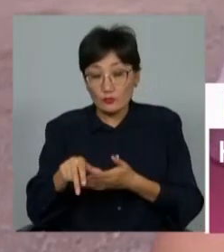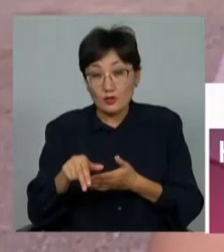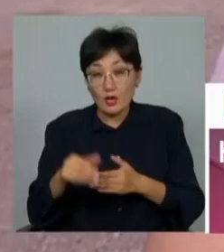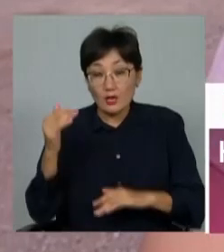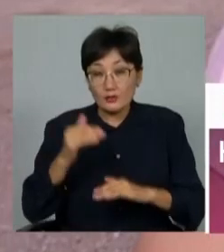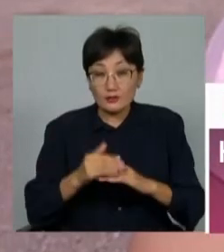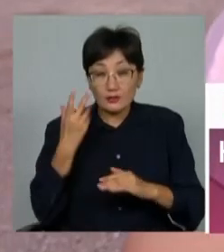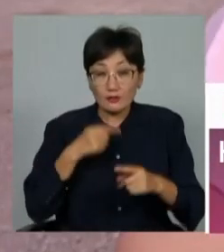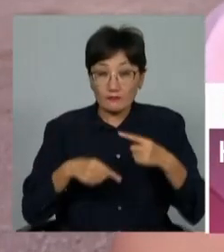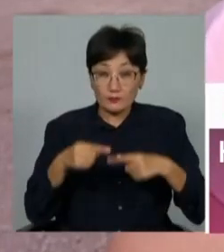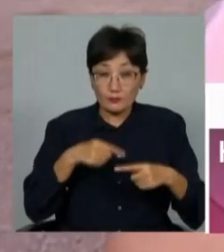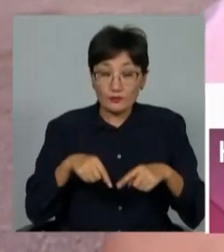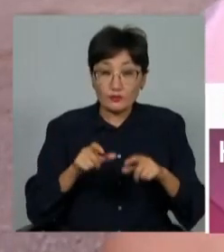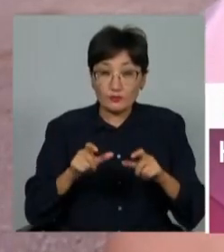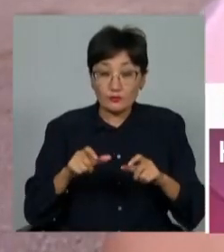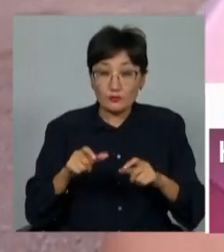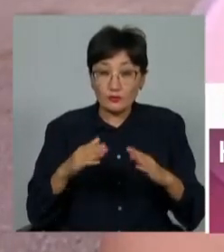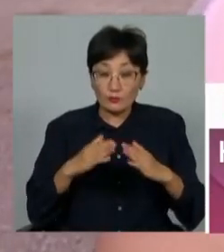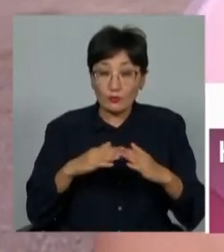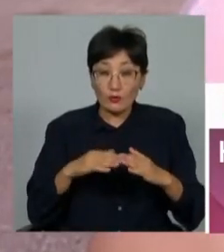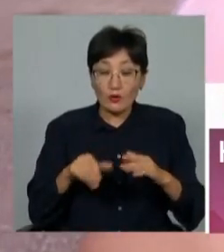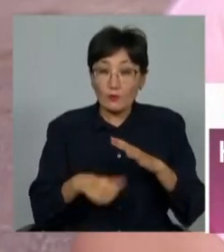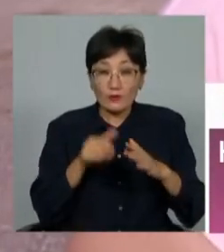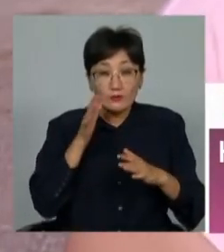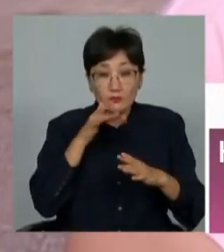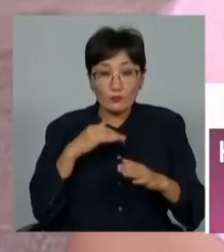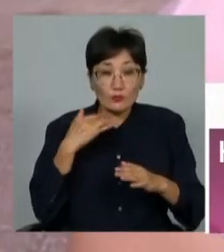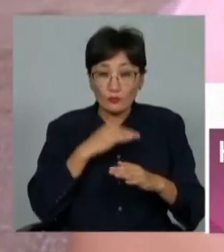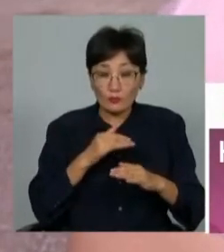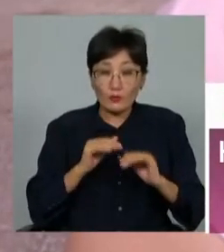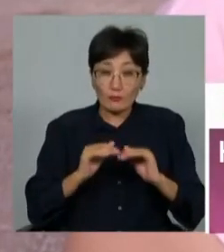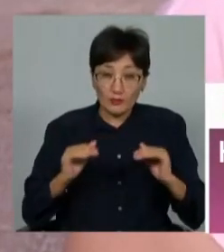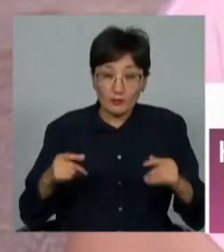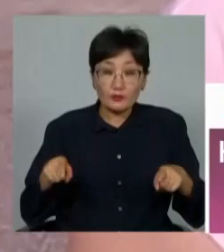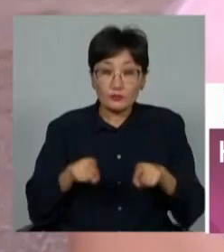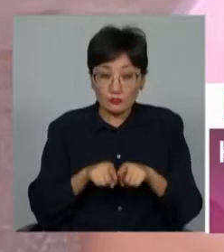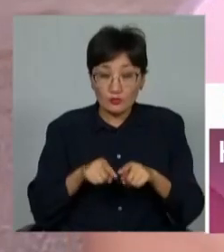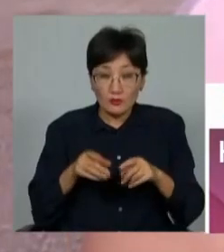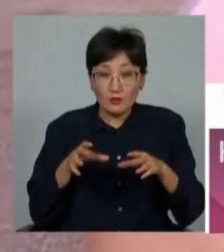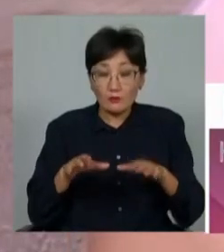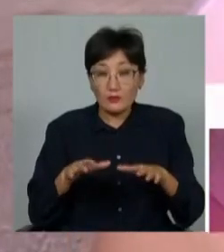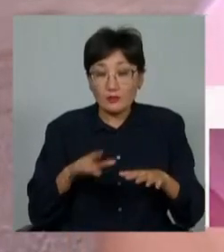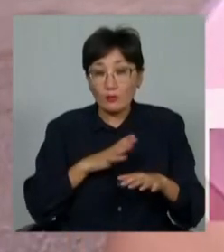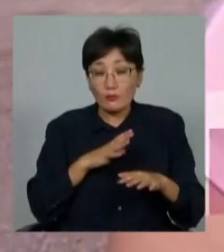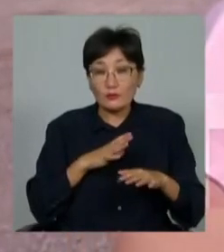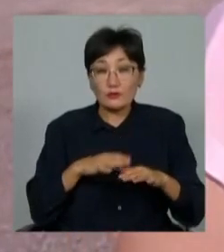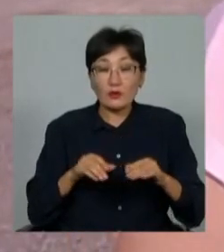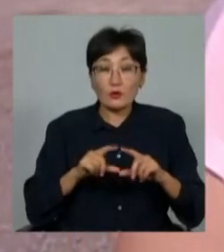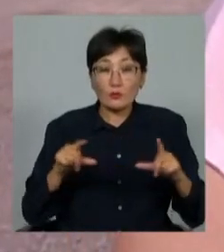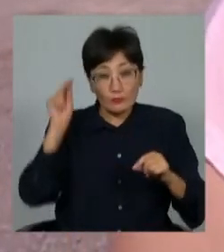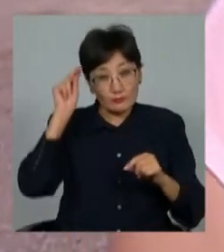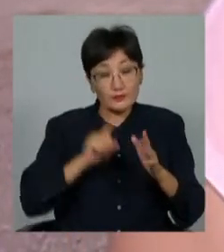иттер өте көп, иесіз иттерді. Балаларымызды қауып алған уақыттарда болды. Енді қазына мектеп басталды